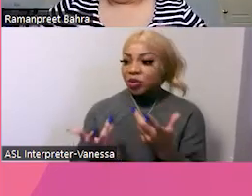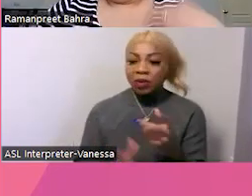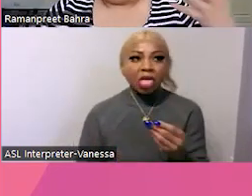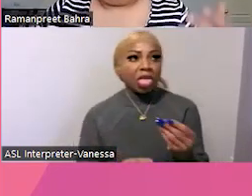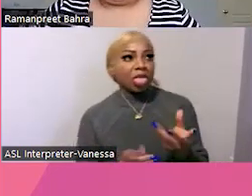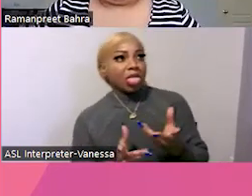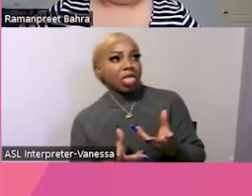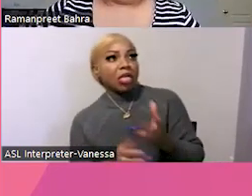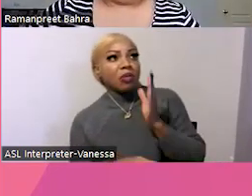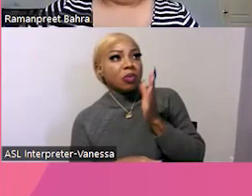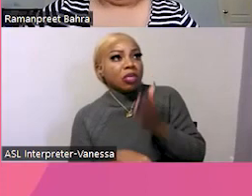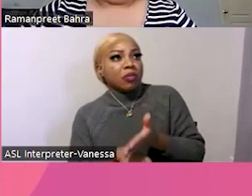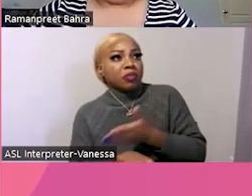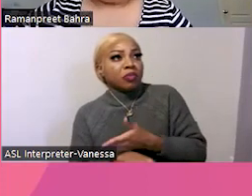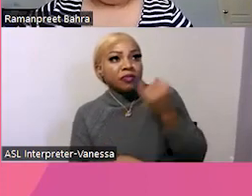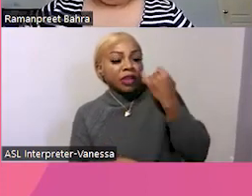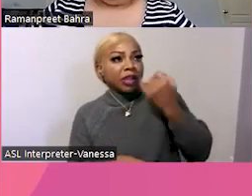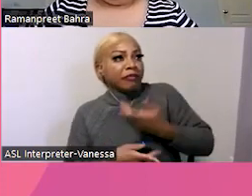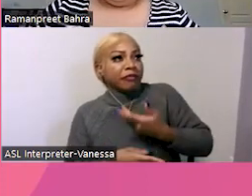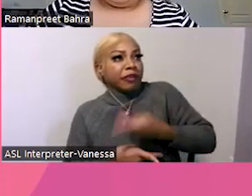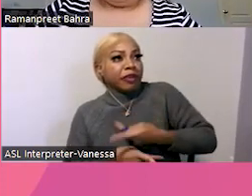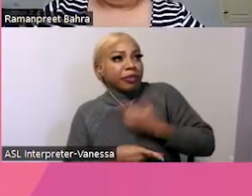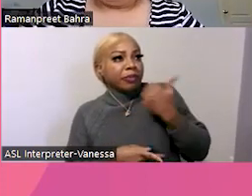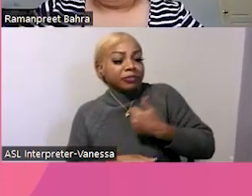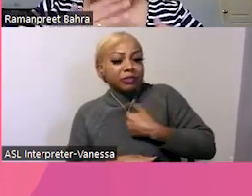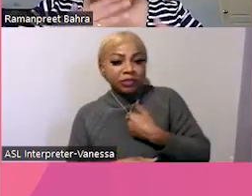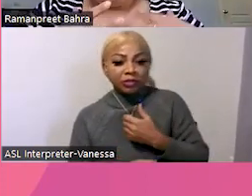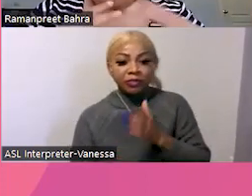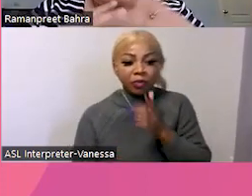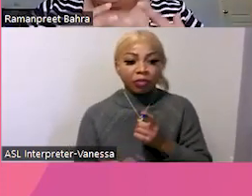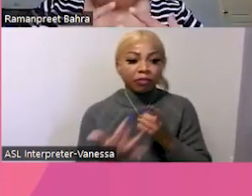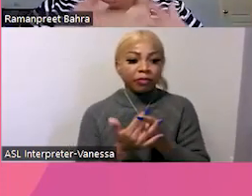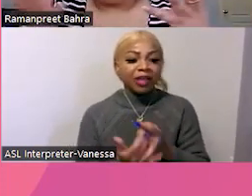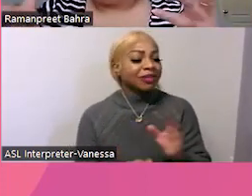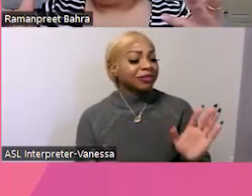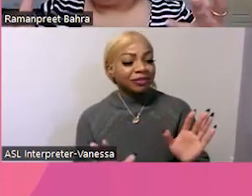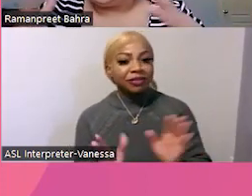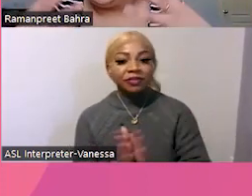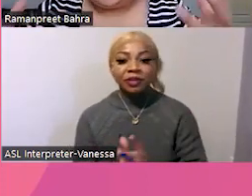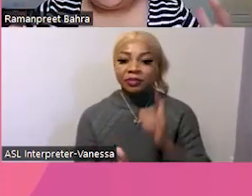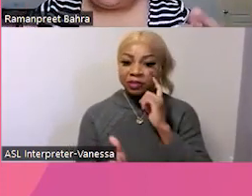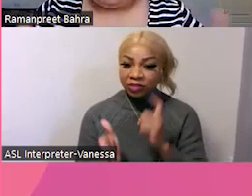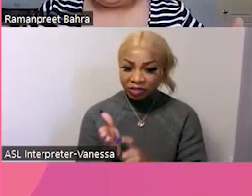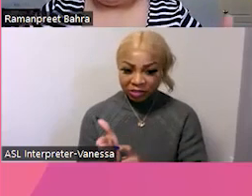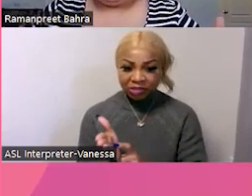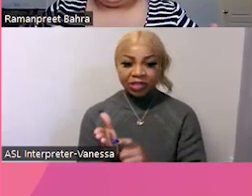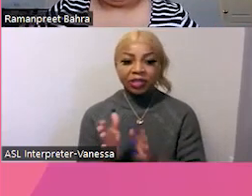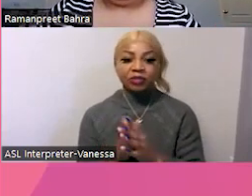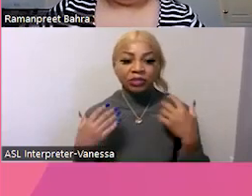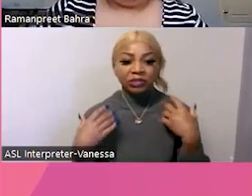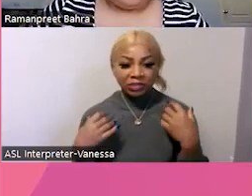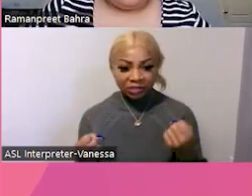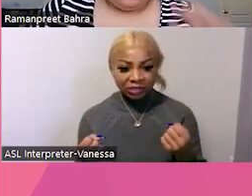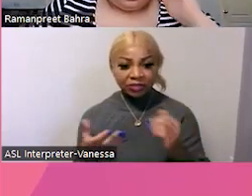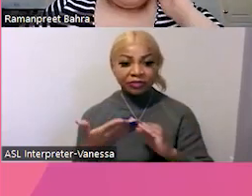et pour chacun et chacune y travailler donc y travailler nous-mêmes. Il s'agit